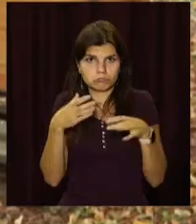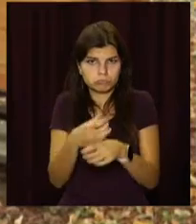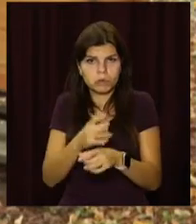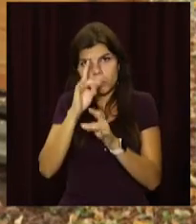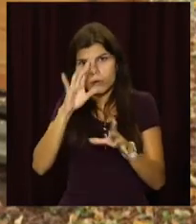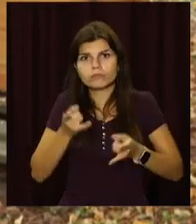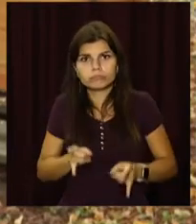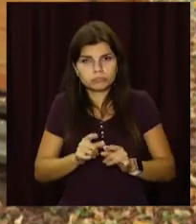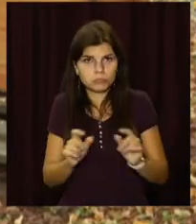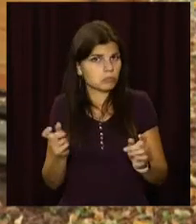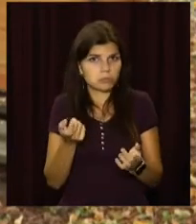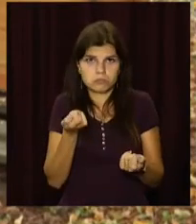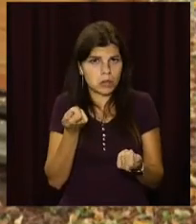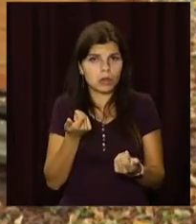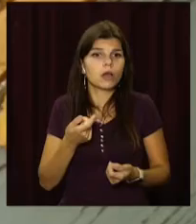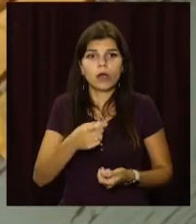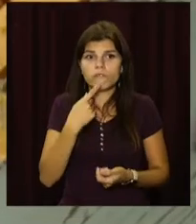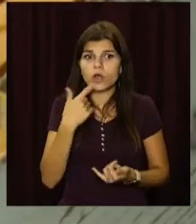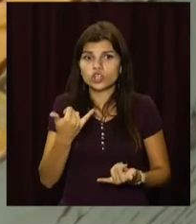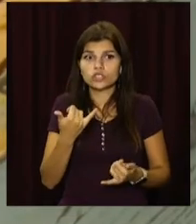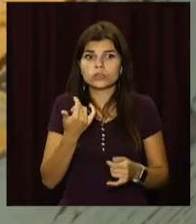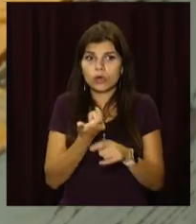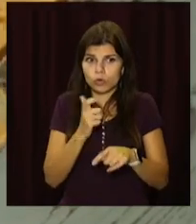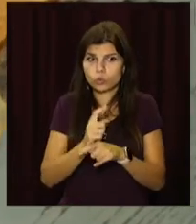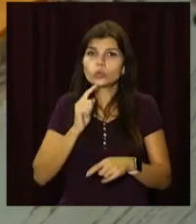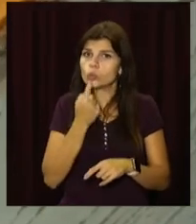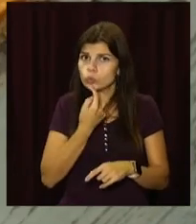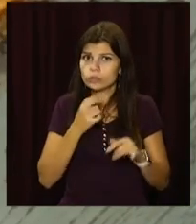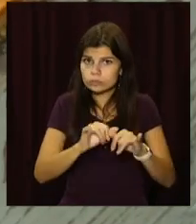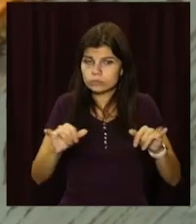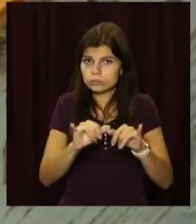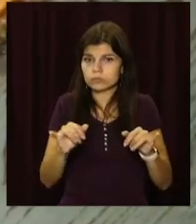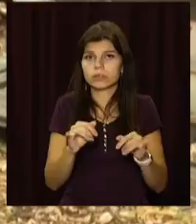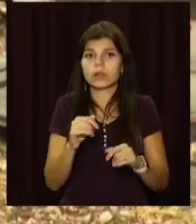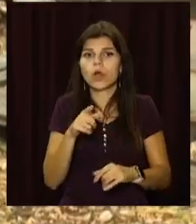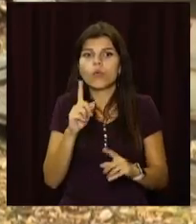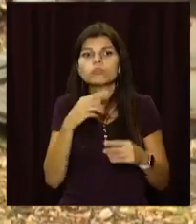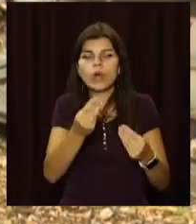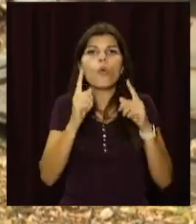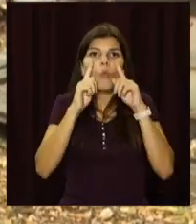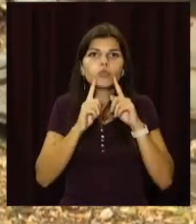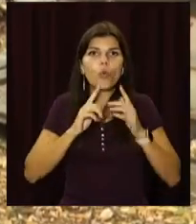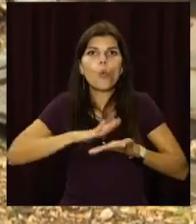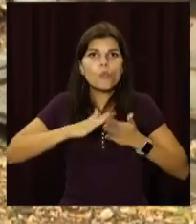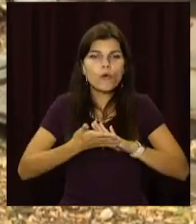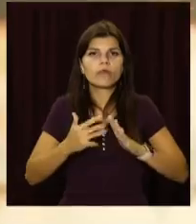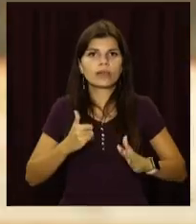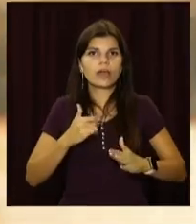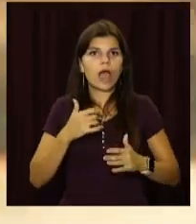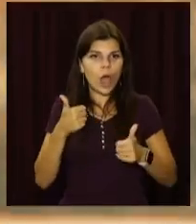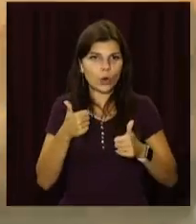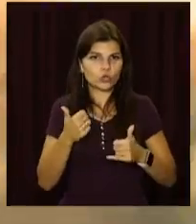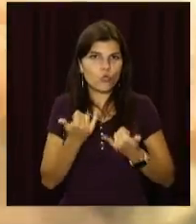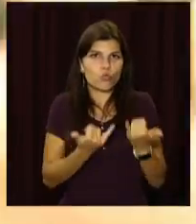скорочується. Бджолярам дорогого коштує збільшити число жовто-чорних трудівниць та забезпечити їм комфортні умови та якісний догляд. Ось